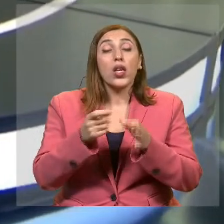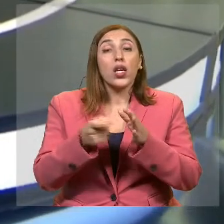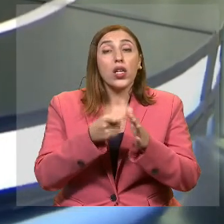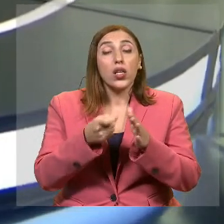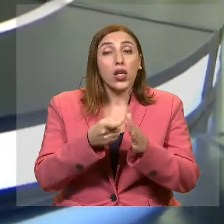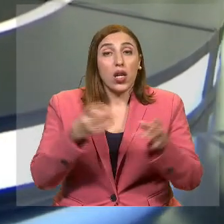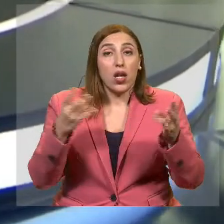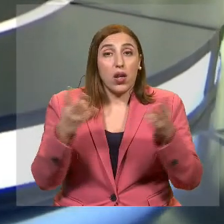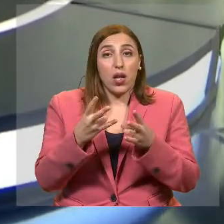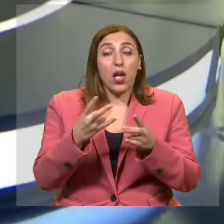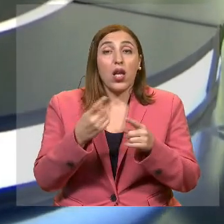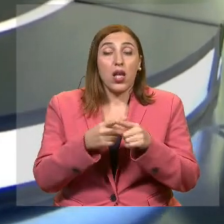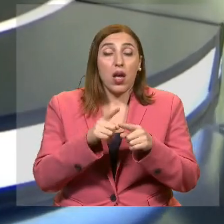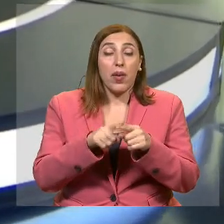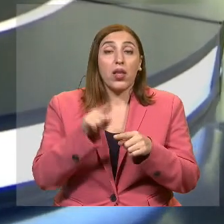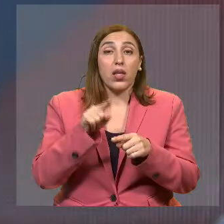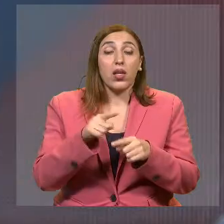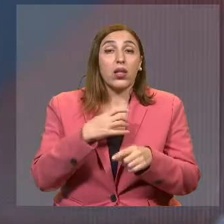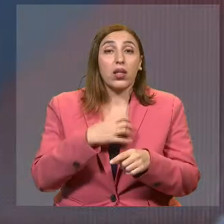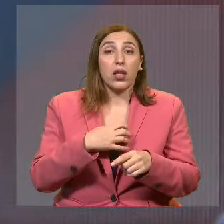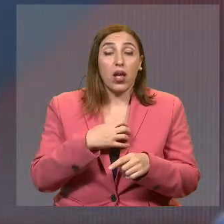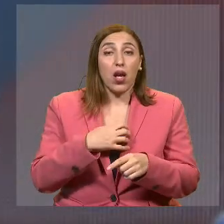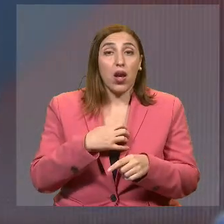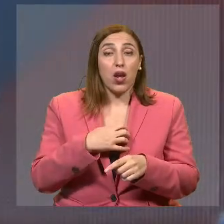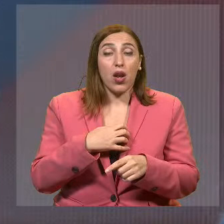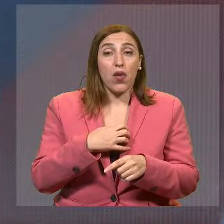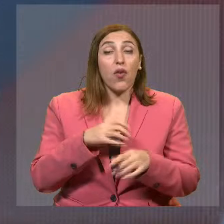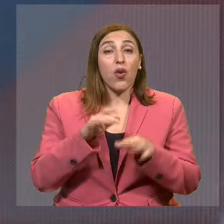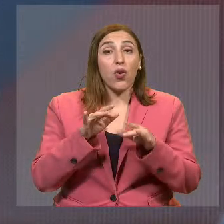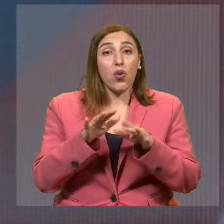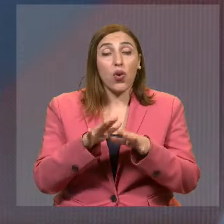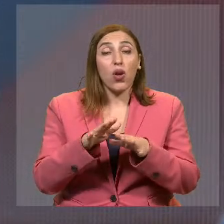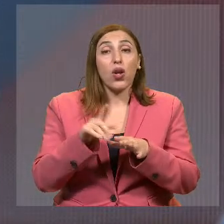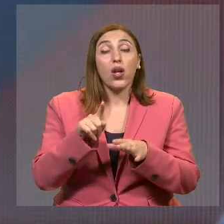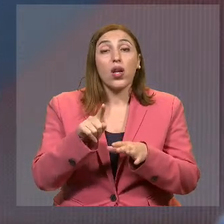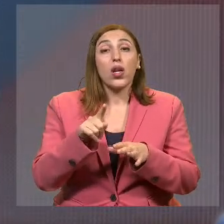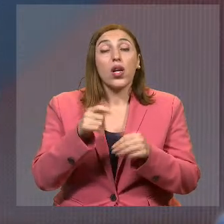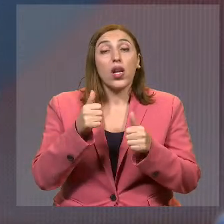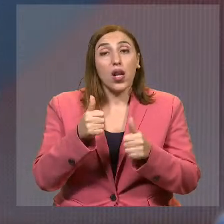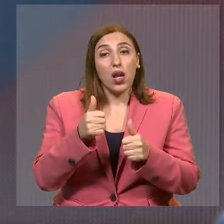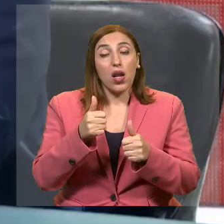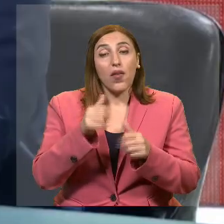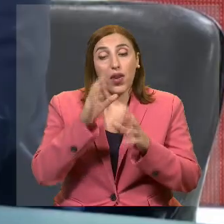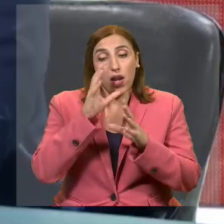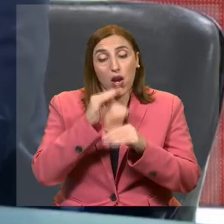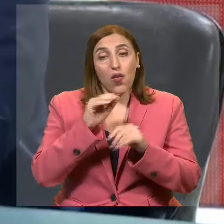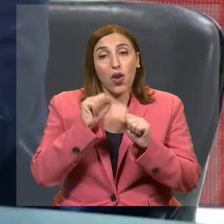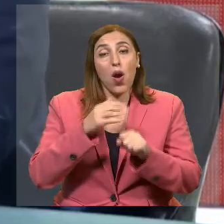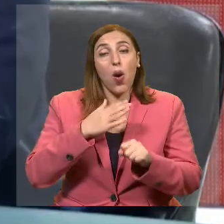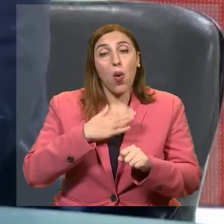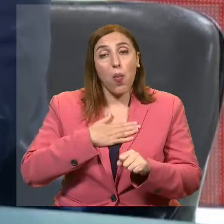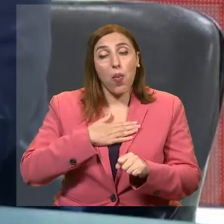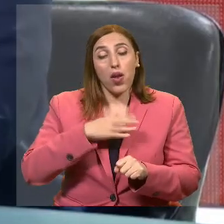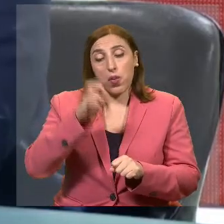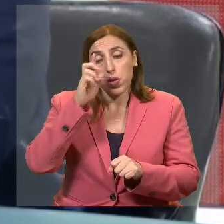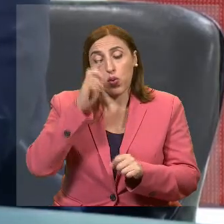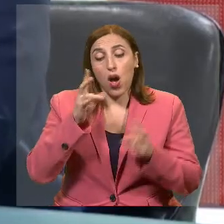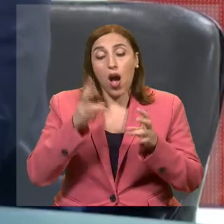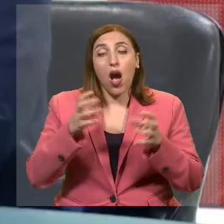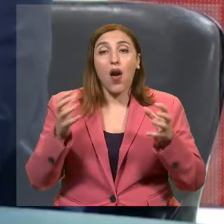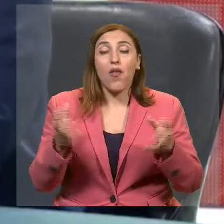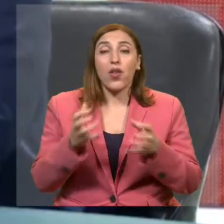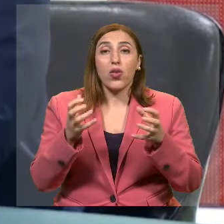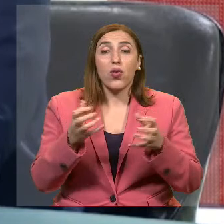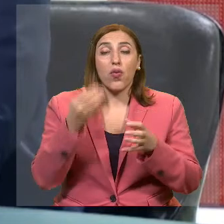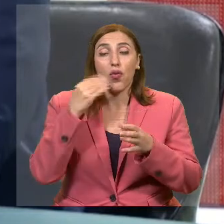եւ սա եւս մեկ գործոն է, որը կարող է էական ազդեցություն բերել մեր անվտանգության